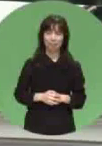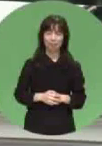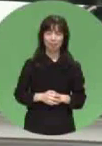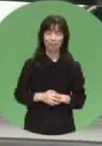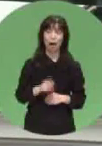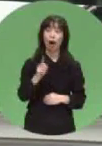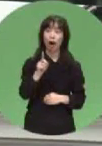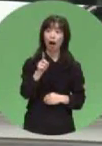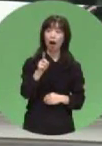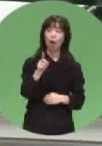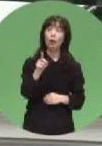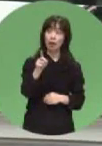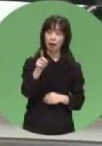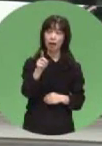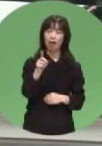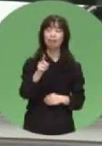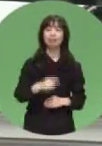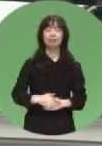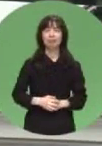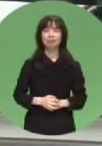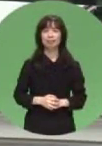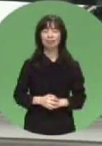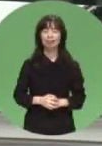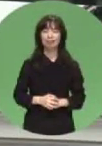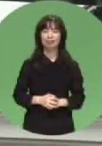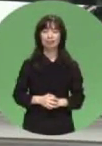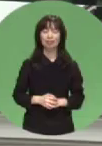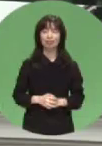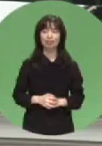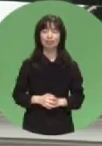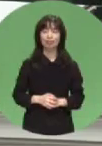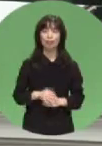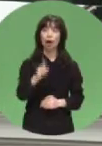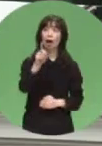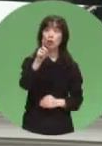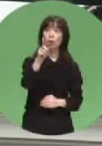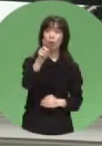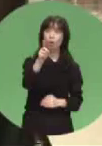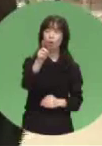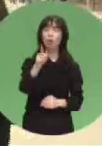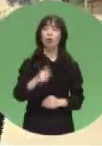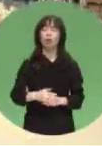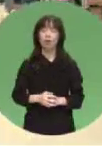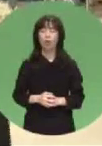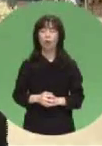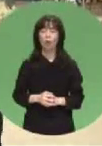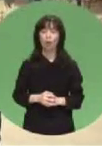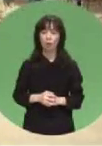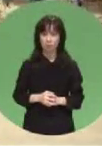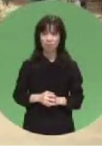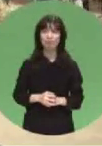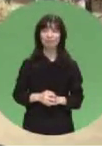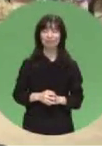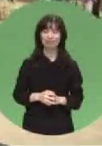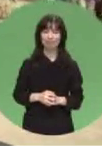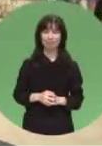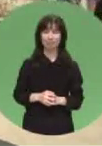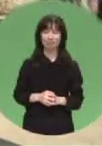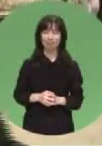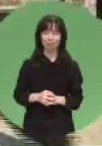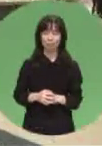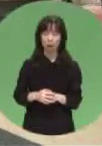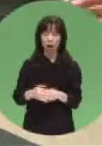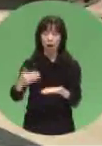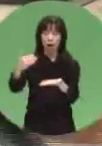これちゃいます。ほら、ベルテラス生駒、ここがベルテラス生駒です